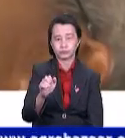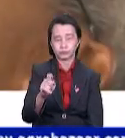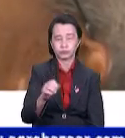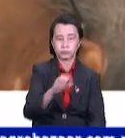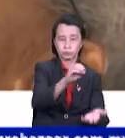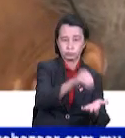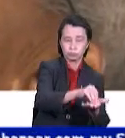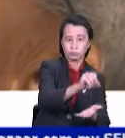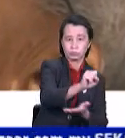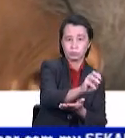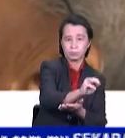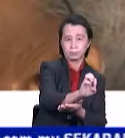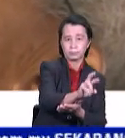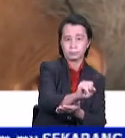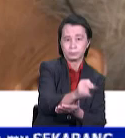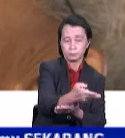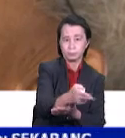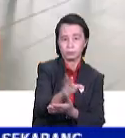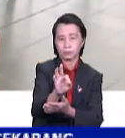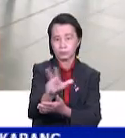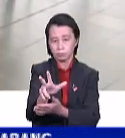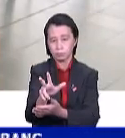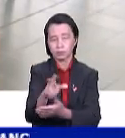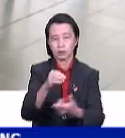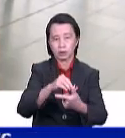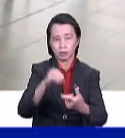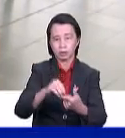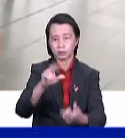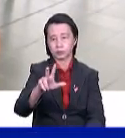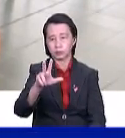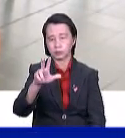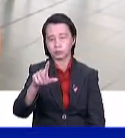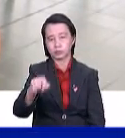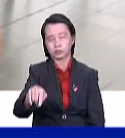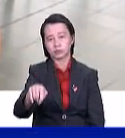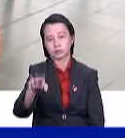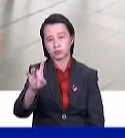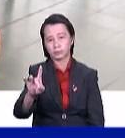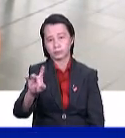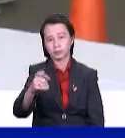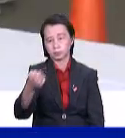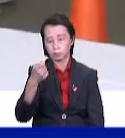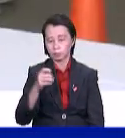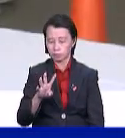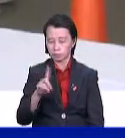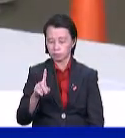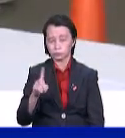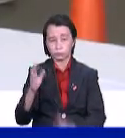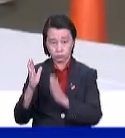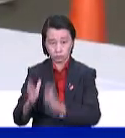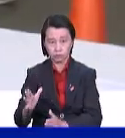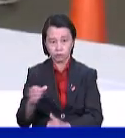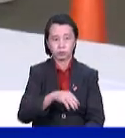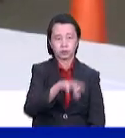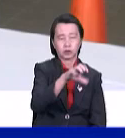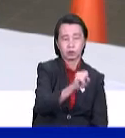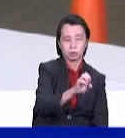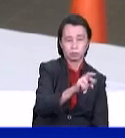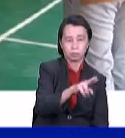Samarahan sebanyak 93% atau 38 daripada 41 kes dan Serian